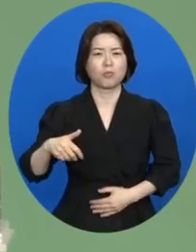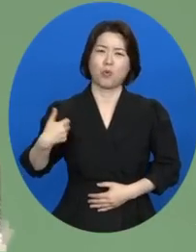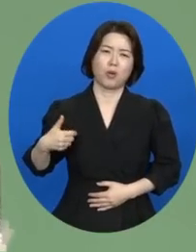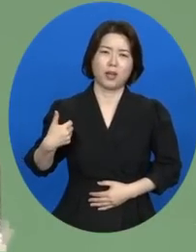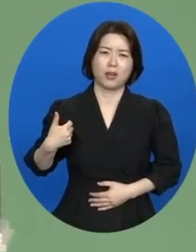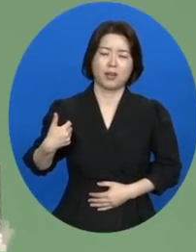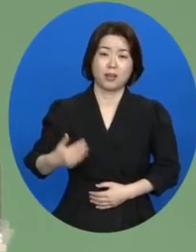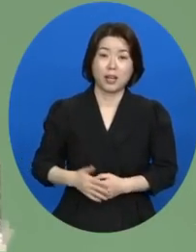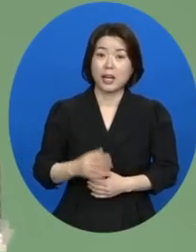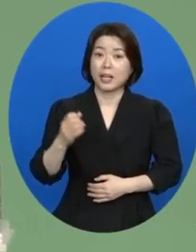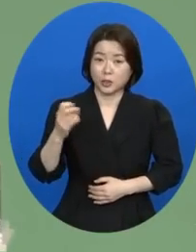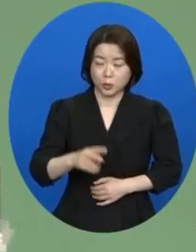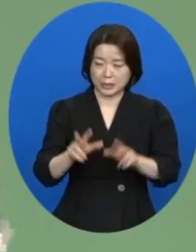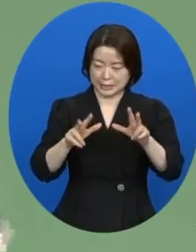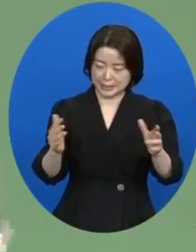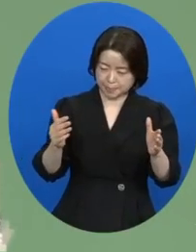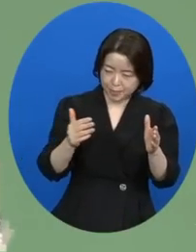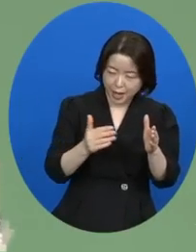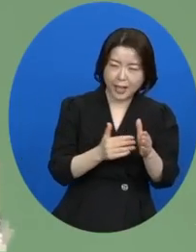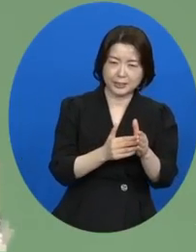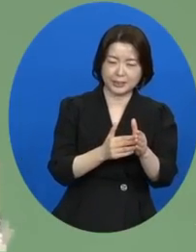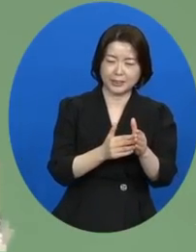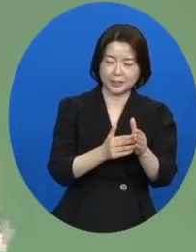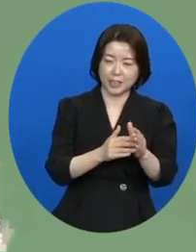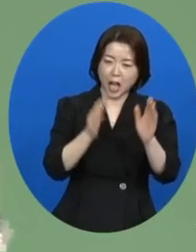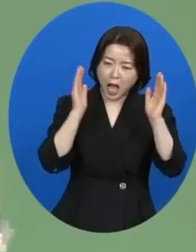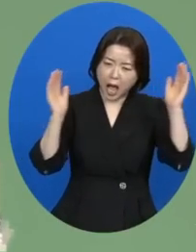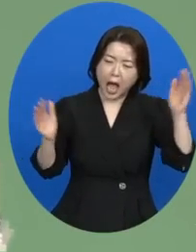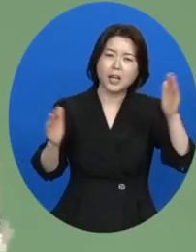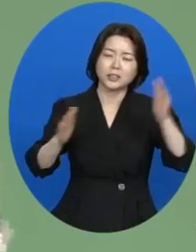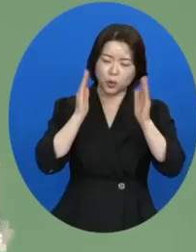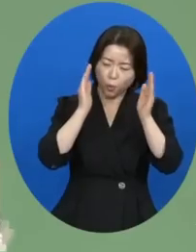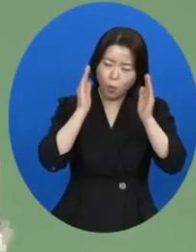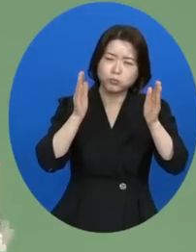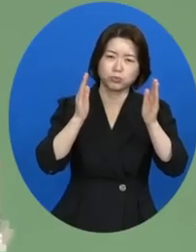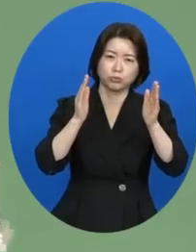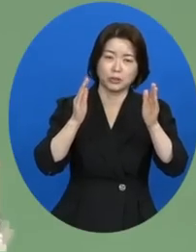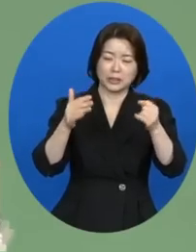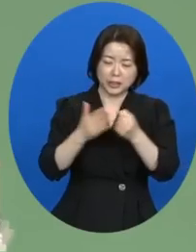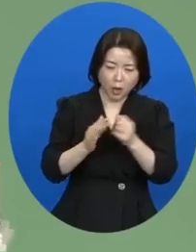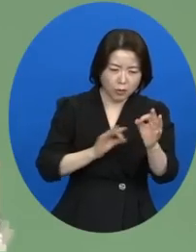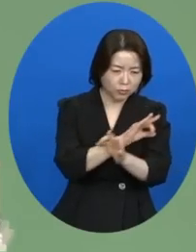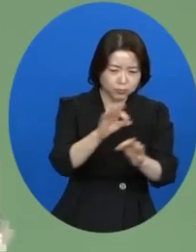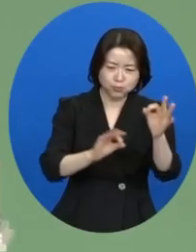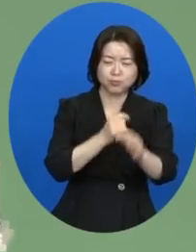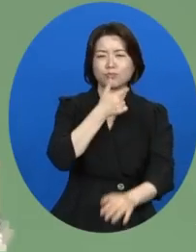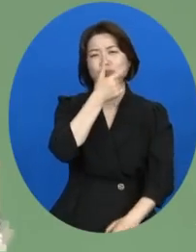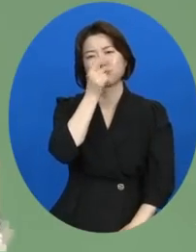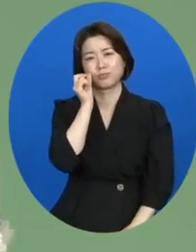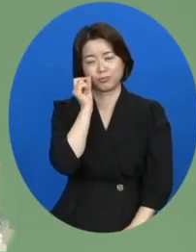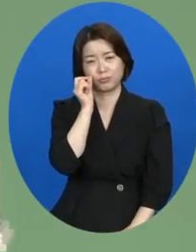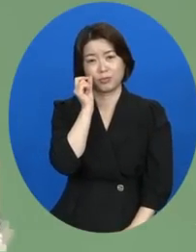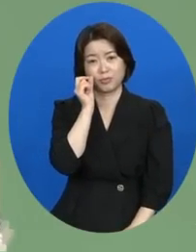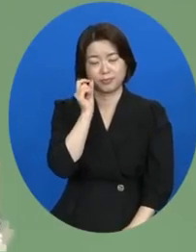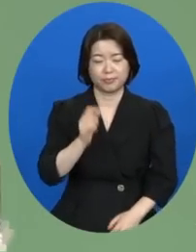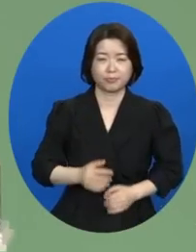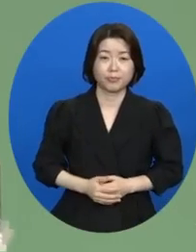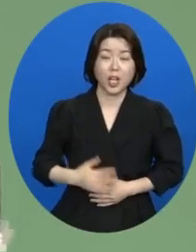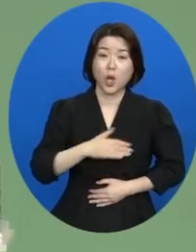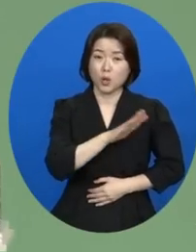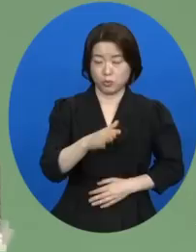몰랐고 지금까지 학생으로 있으면서 늘 재정이 부족함이 있었습니다.